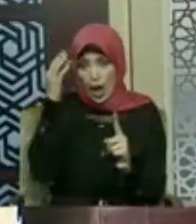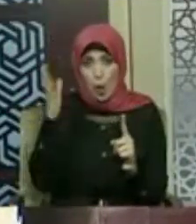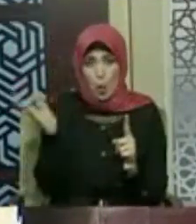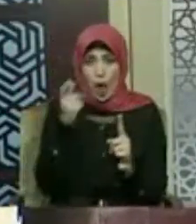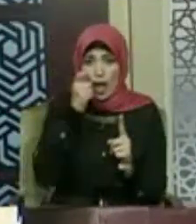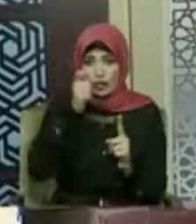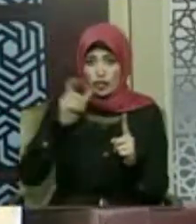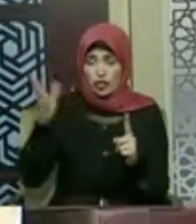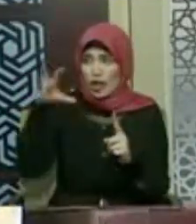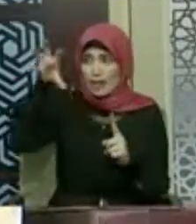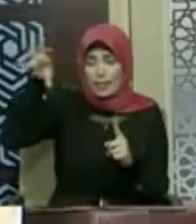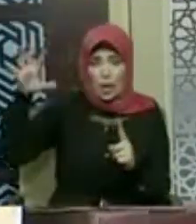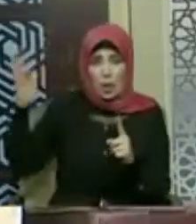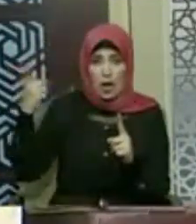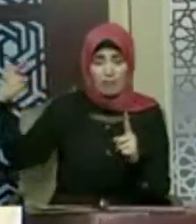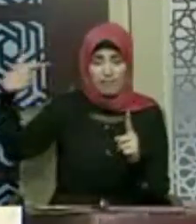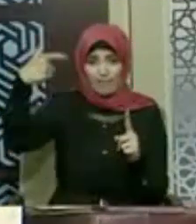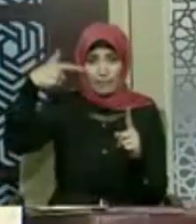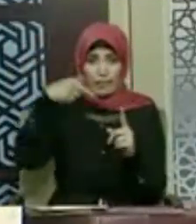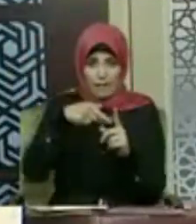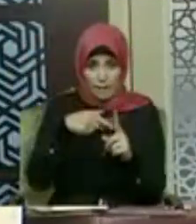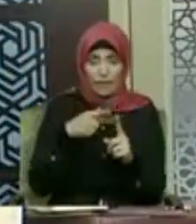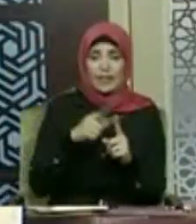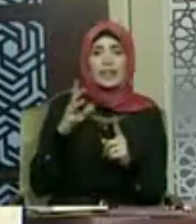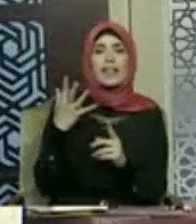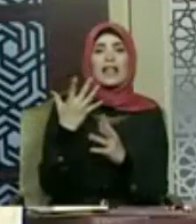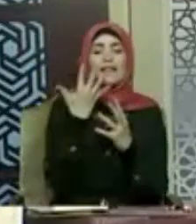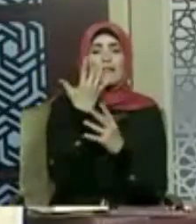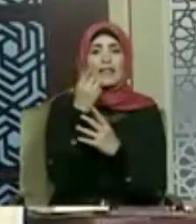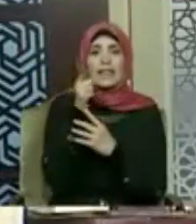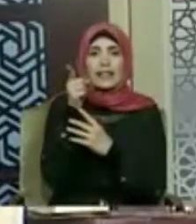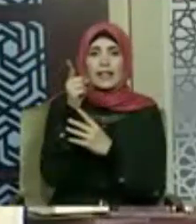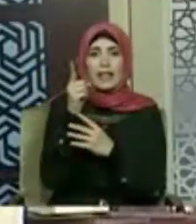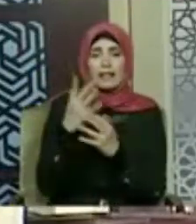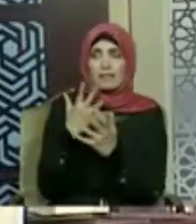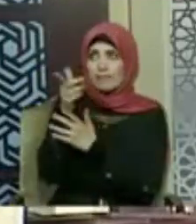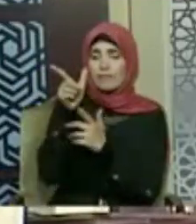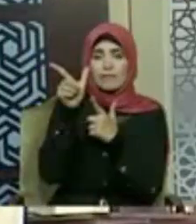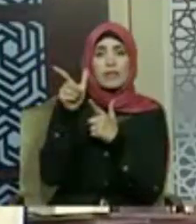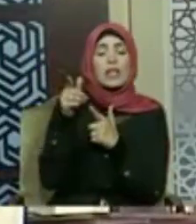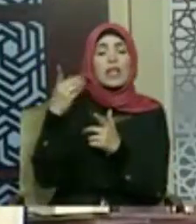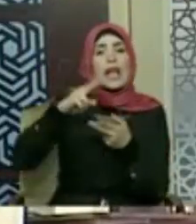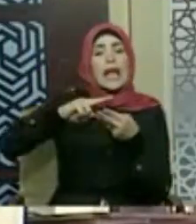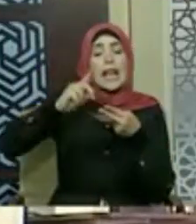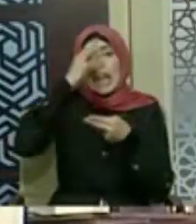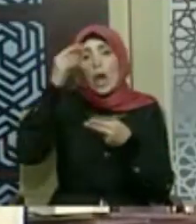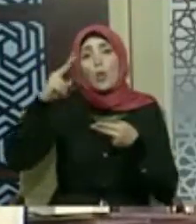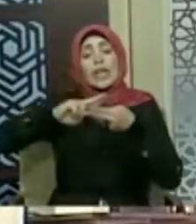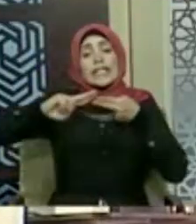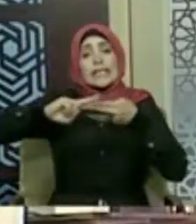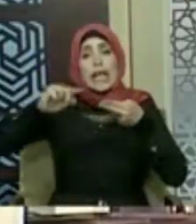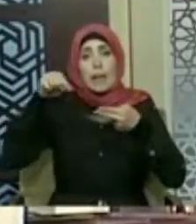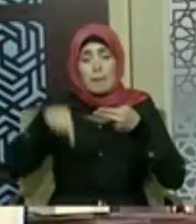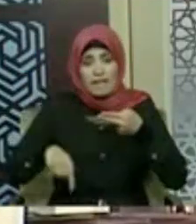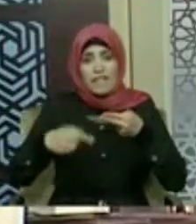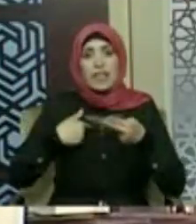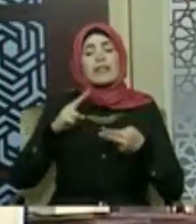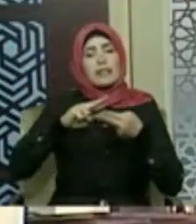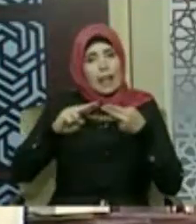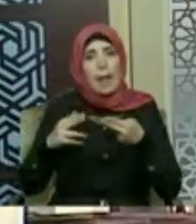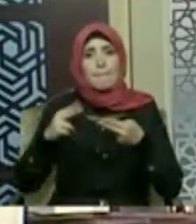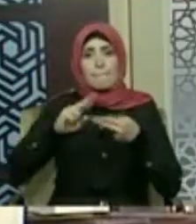من رامها سلما فتلك يد ممدودة بالسلام. والأصل في ديننا السلام. من